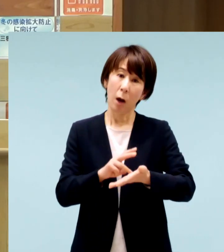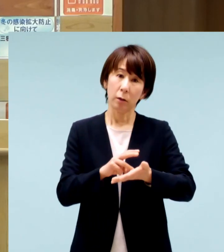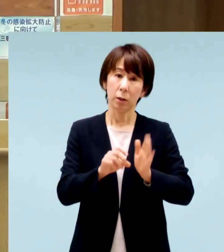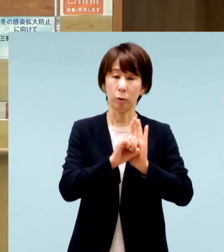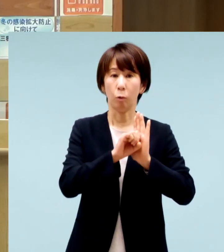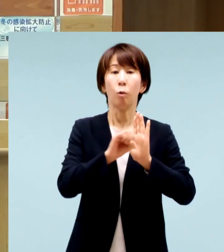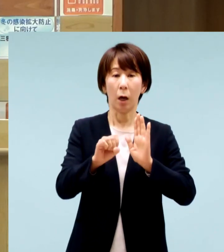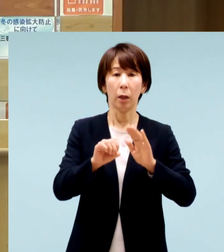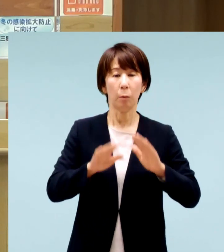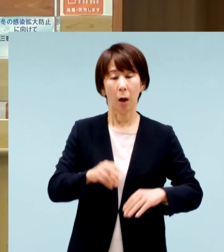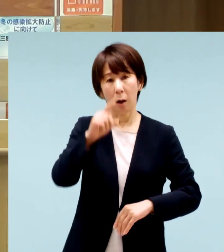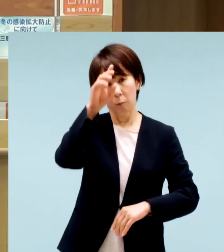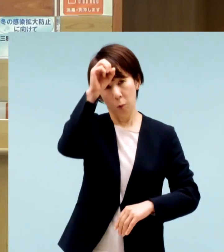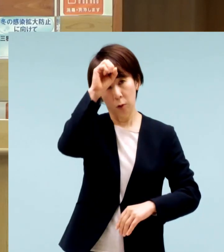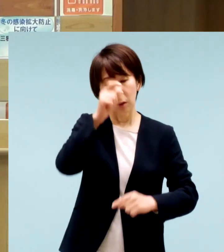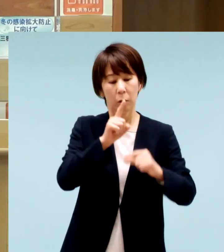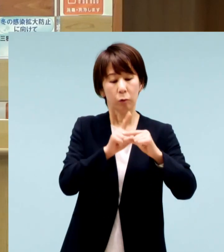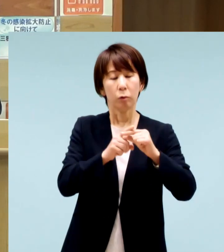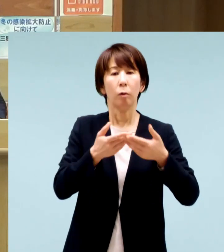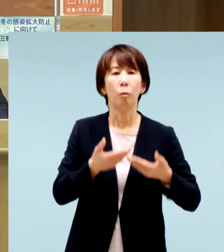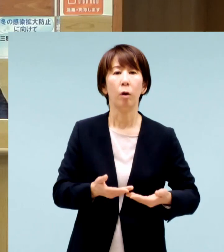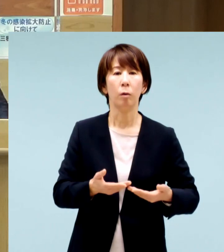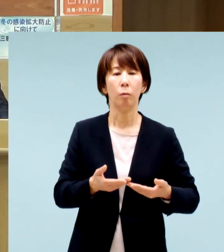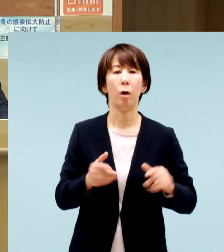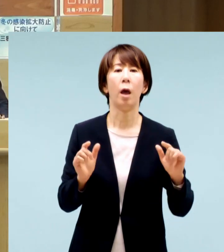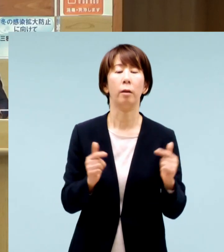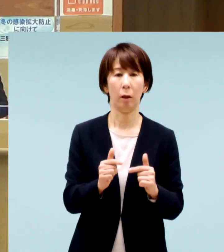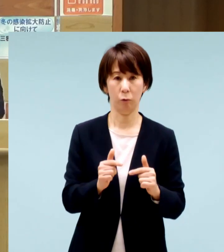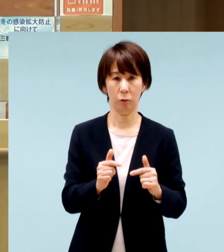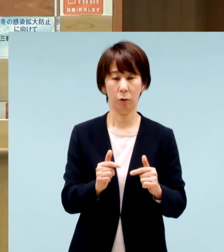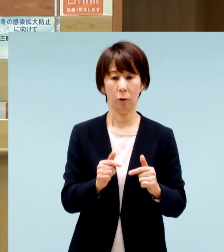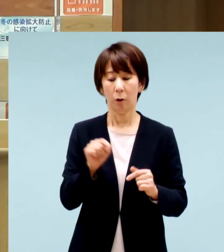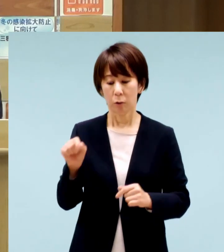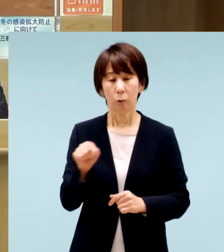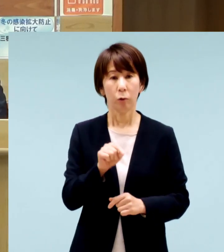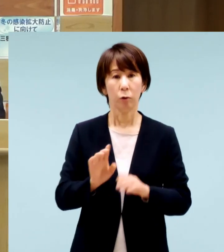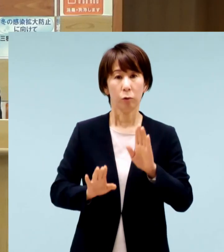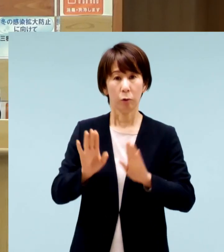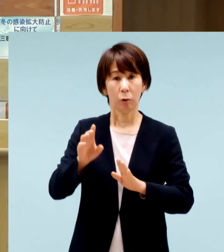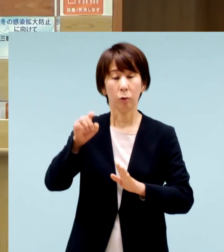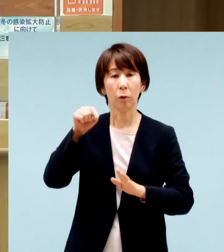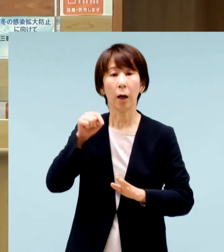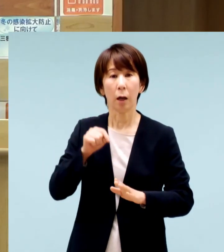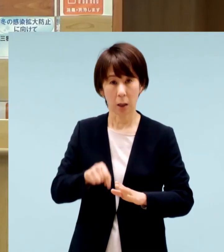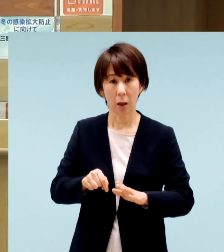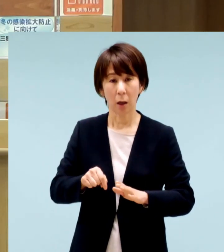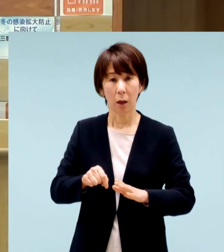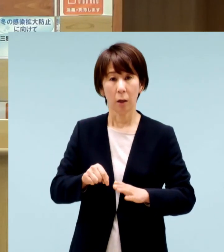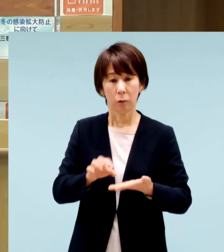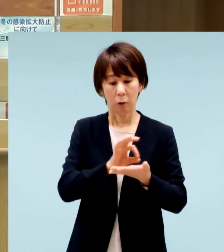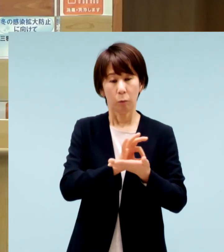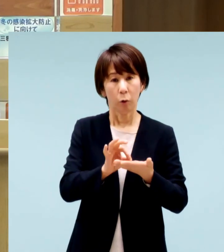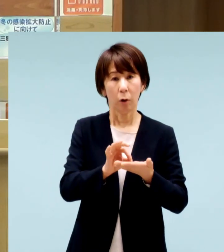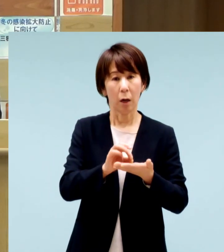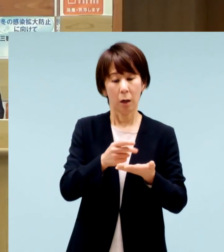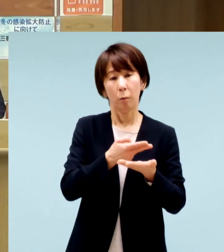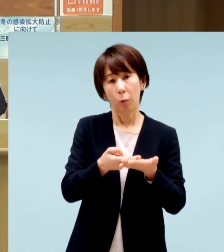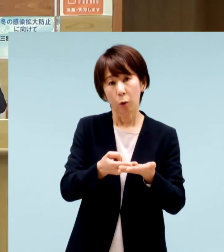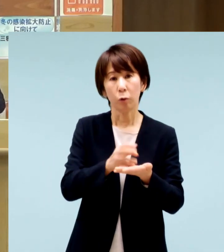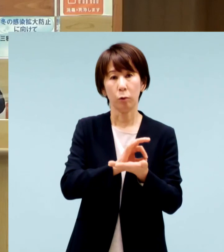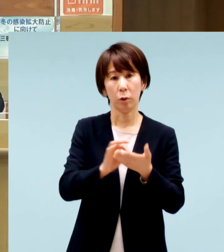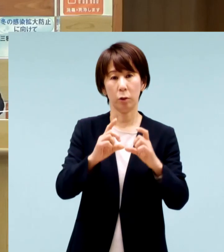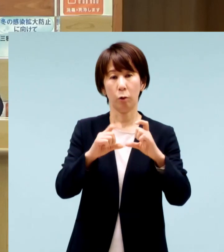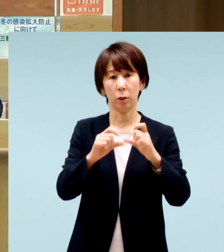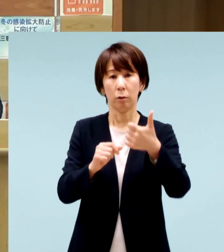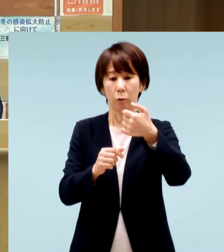から、まあ、そういった中で 50% にこの到達するっていうことがなってますよね。であ